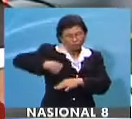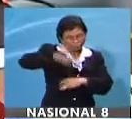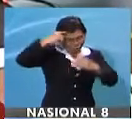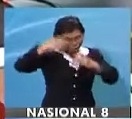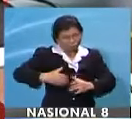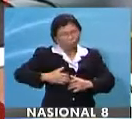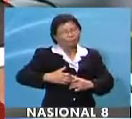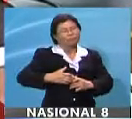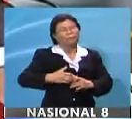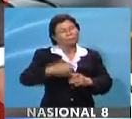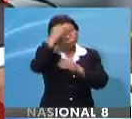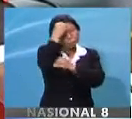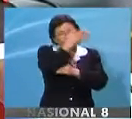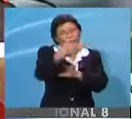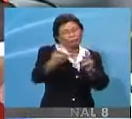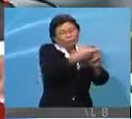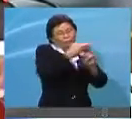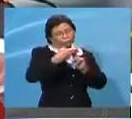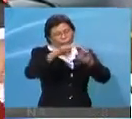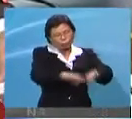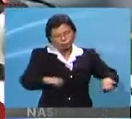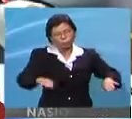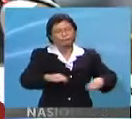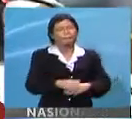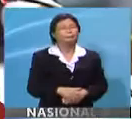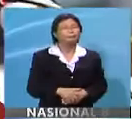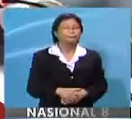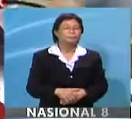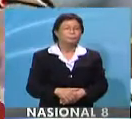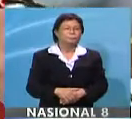in denouncing the abductions of children.